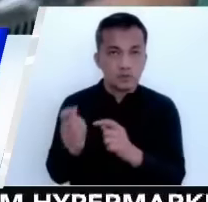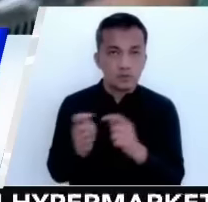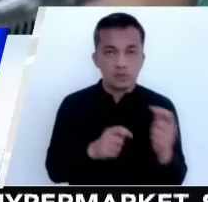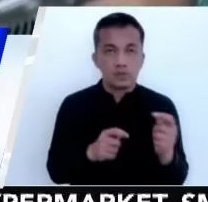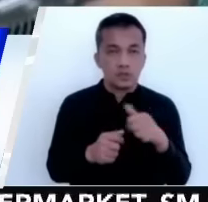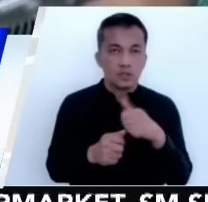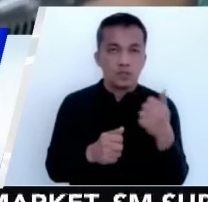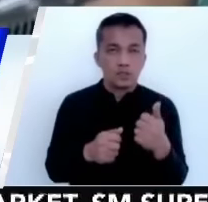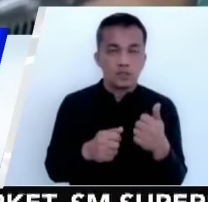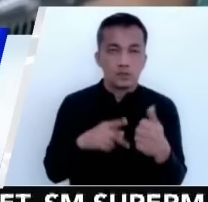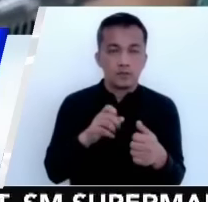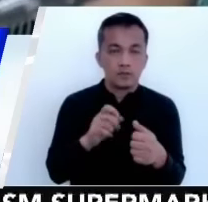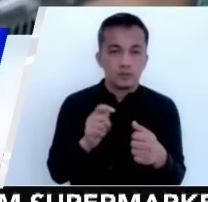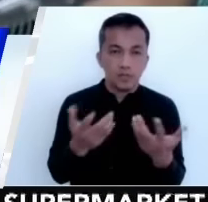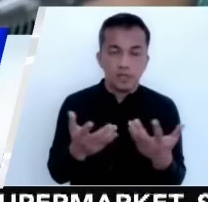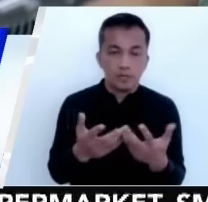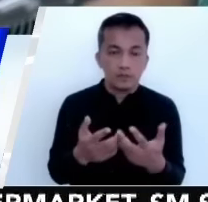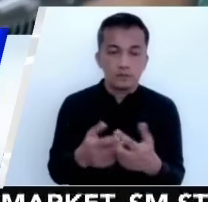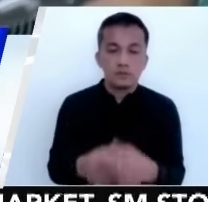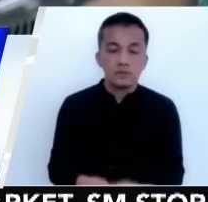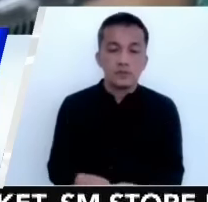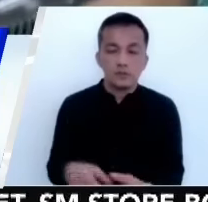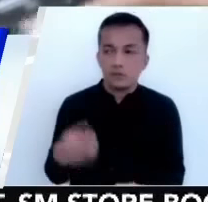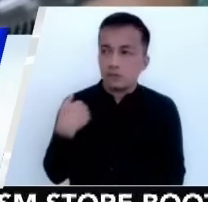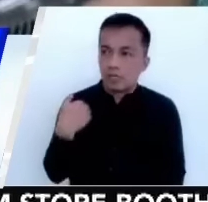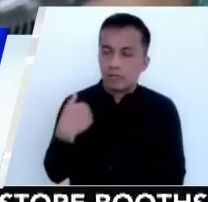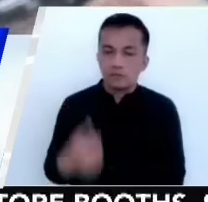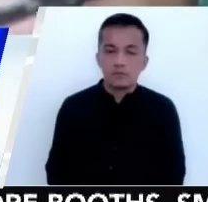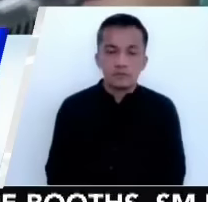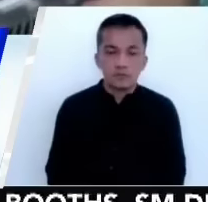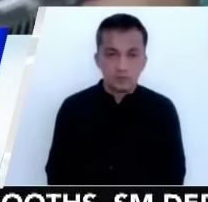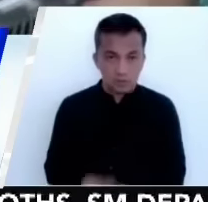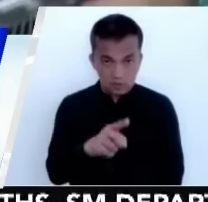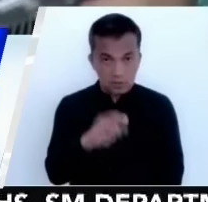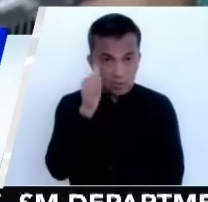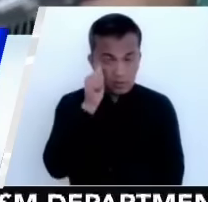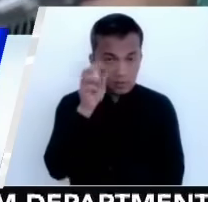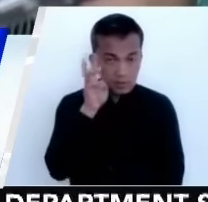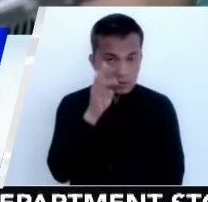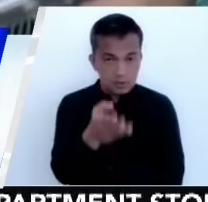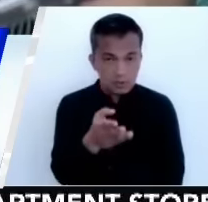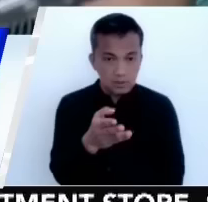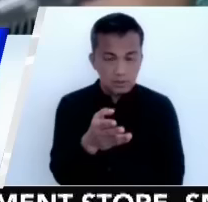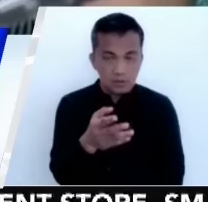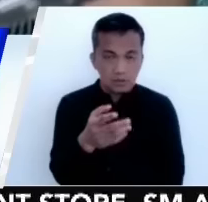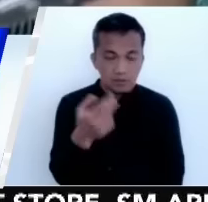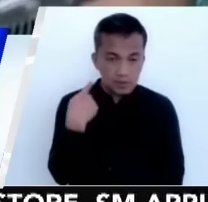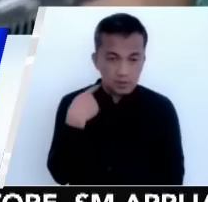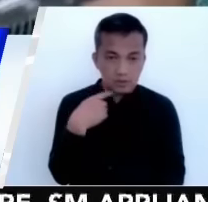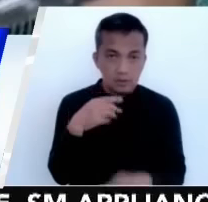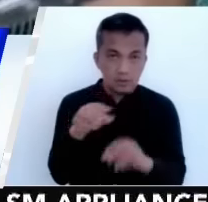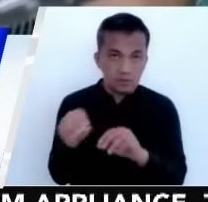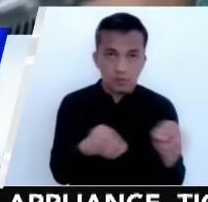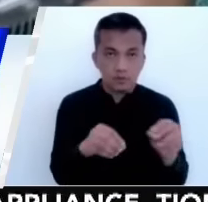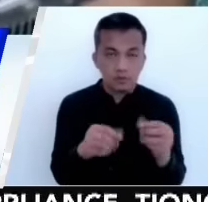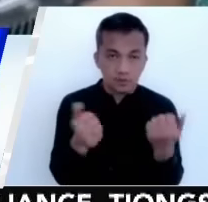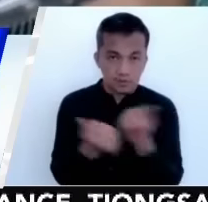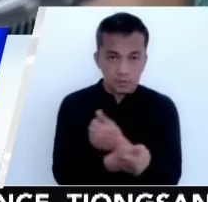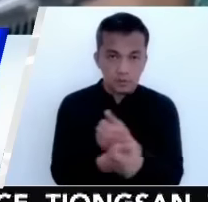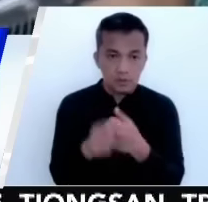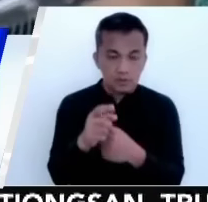wala? Not yet, Your Honor. Pero aware kayo na there is a certain move to replace you as the head of